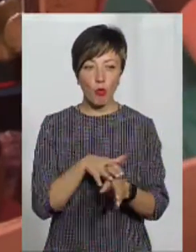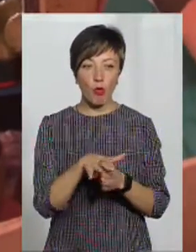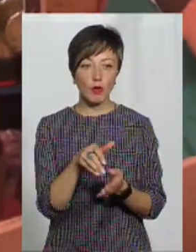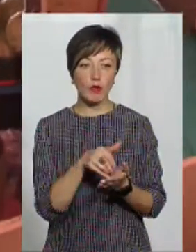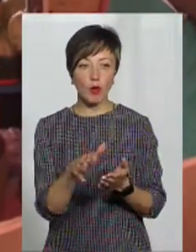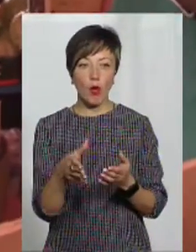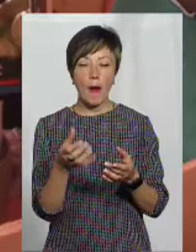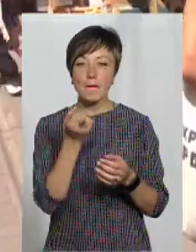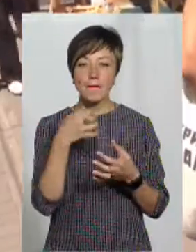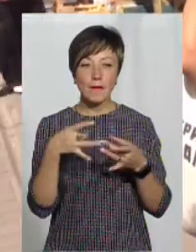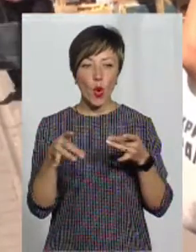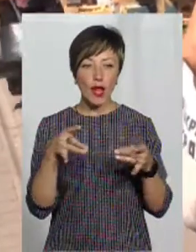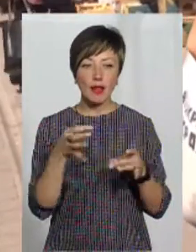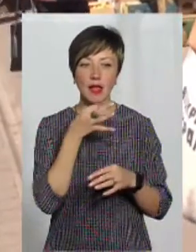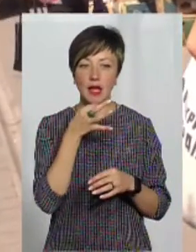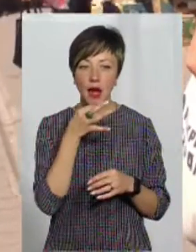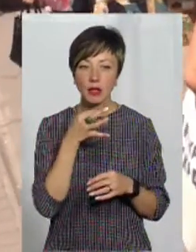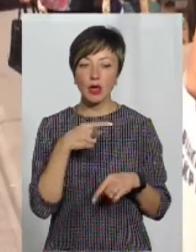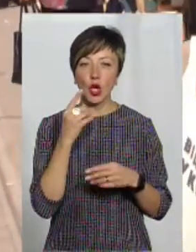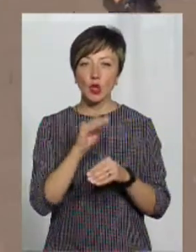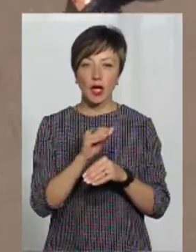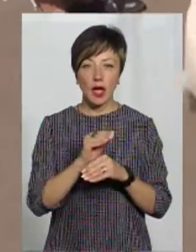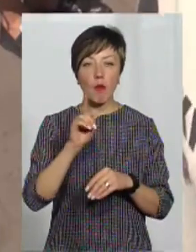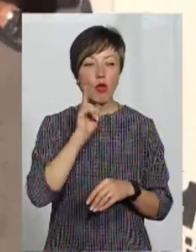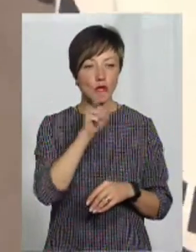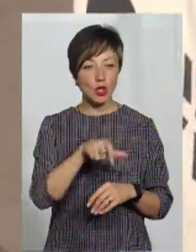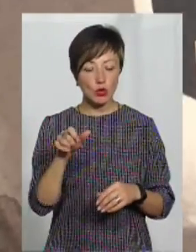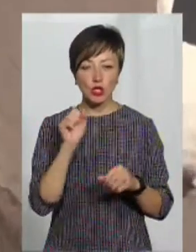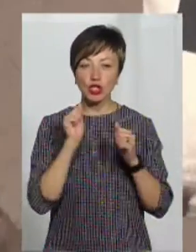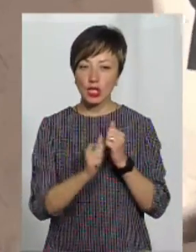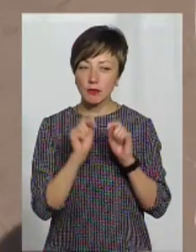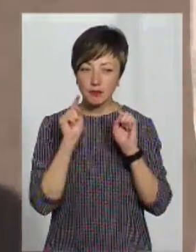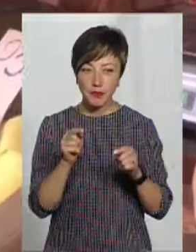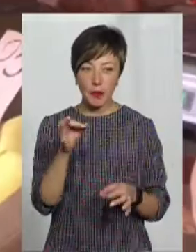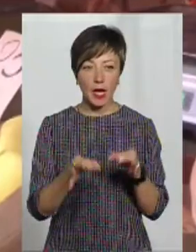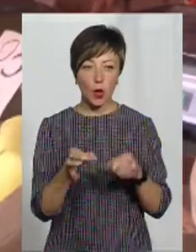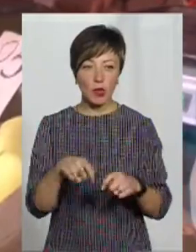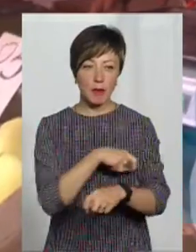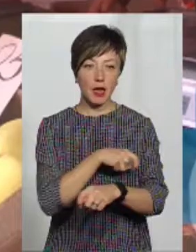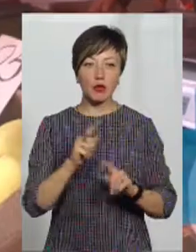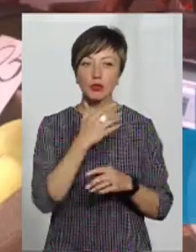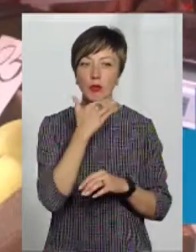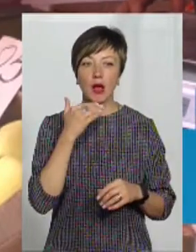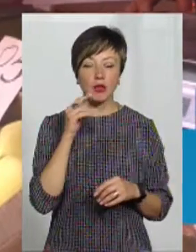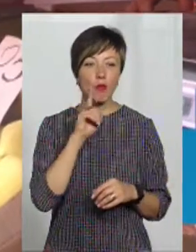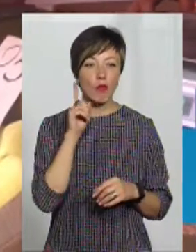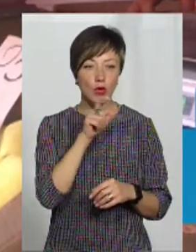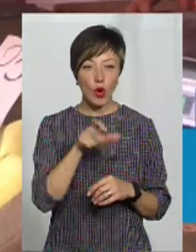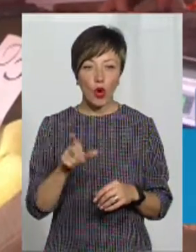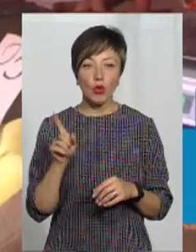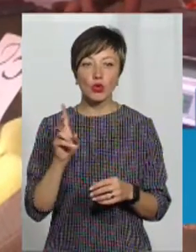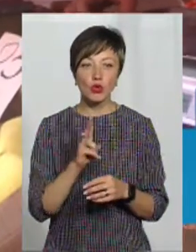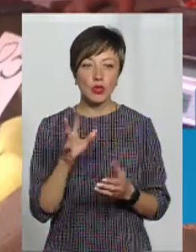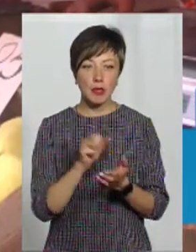відмову від поліетилену говорити зарано, та додає, молоді люди все частіше віддають перевагу природним матеріалам. Дуже багато молодіжі, ті, хто